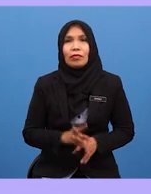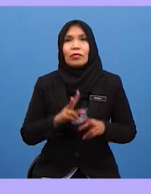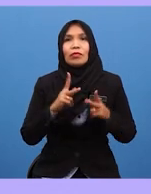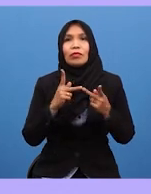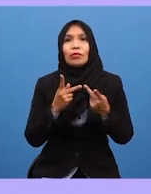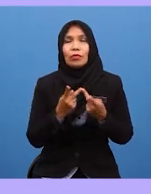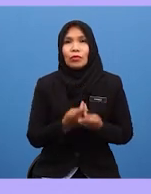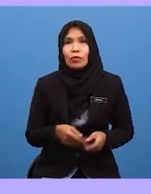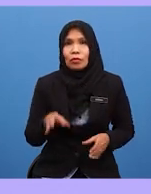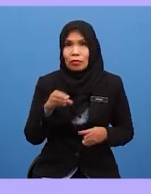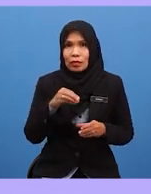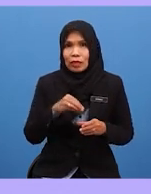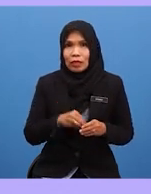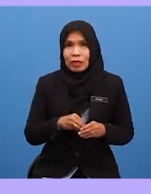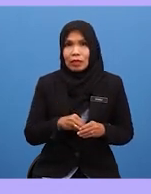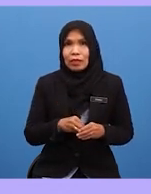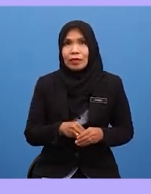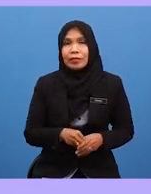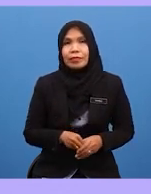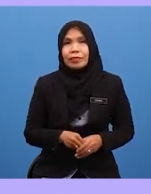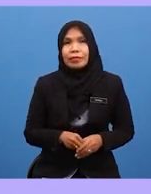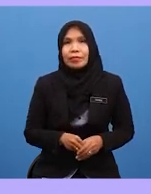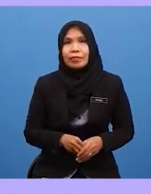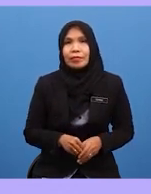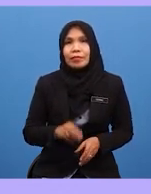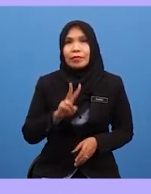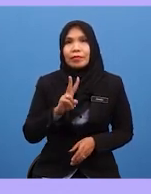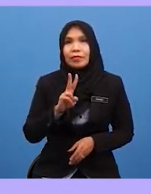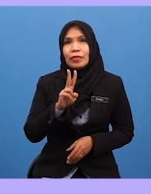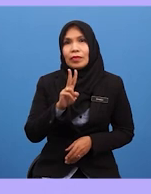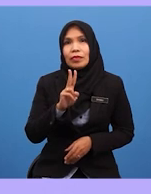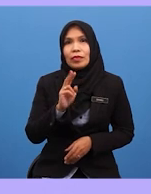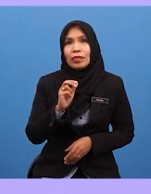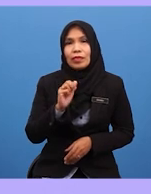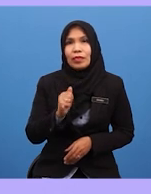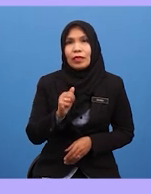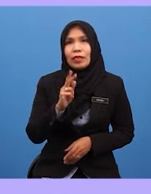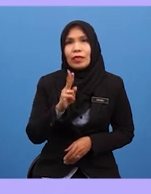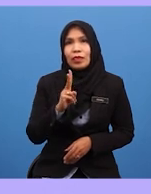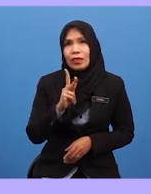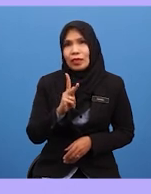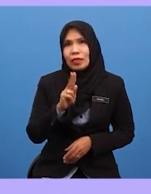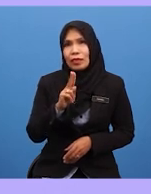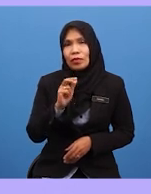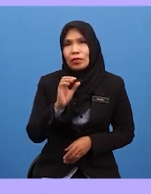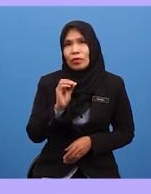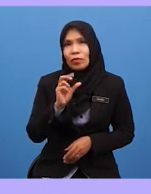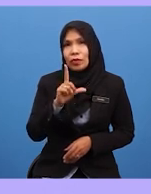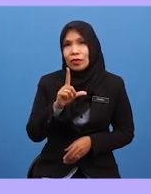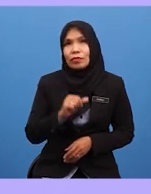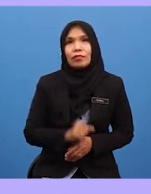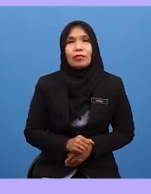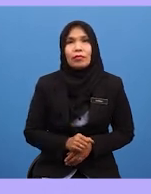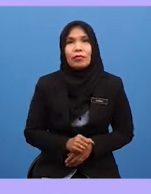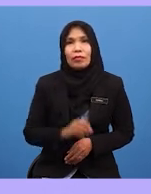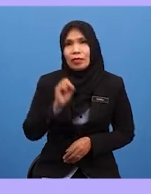dalam vakuol sel tumbuhan menyebabkan vakuol membesar. Bahan yang meresap